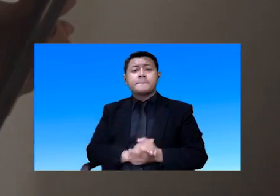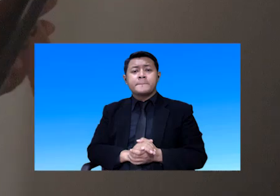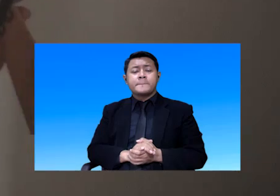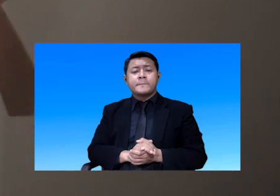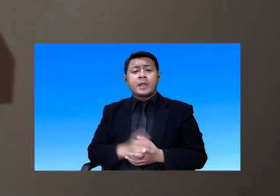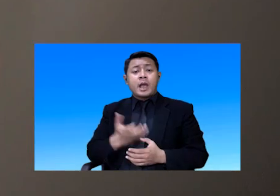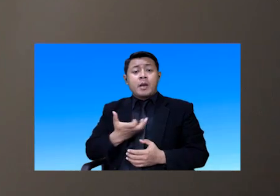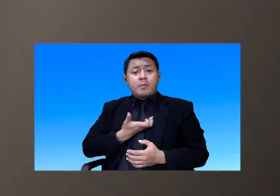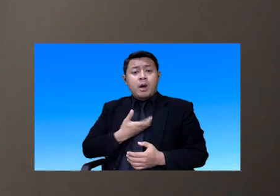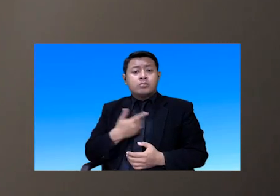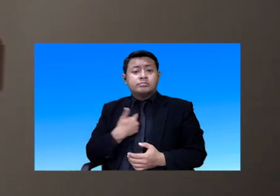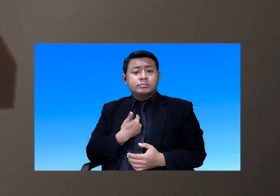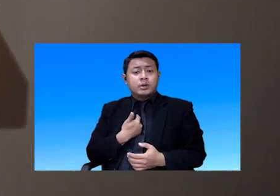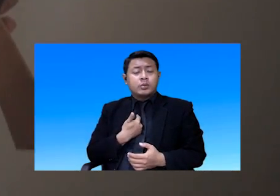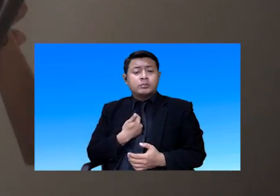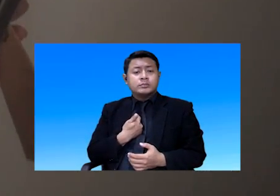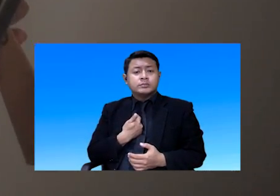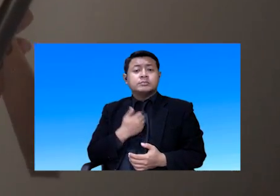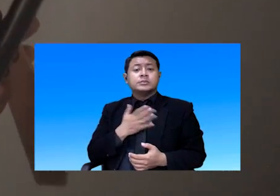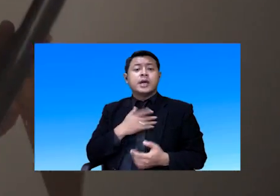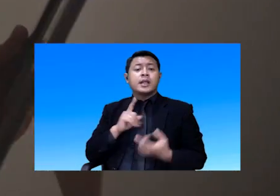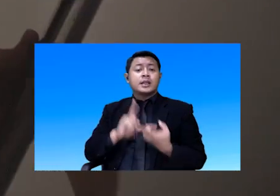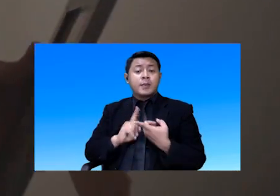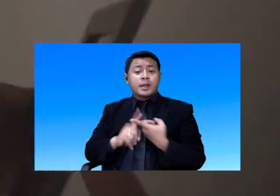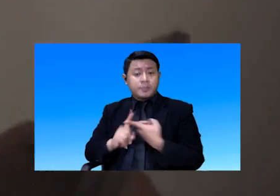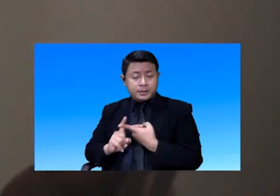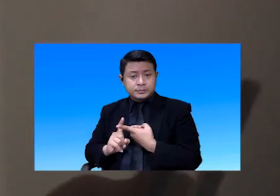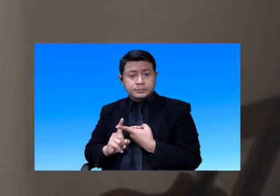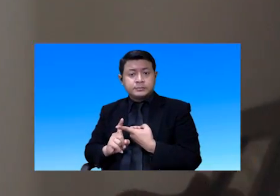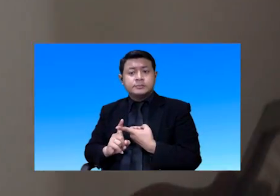ingin aku dan teman-temanku